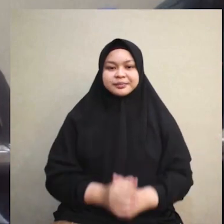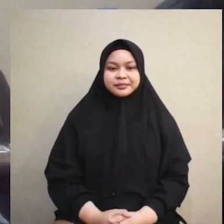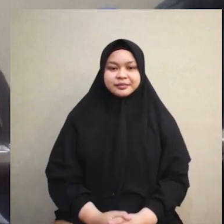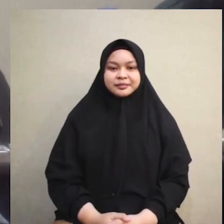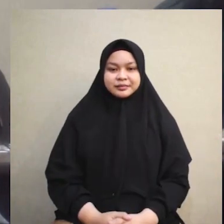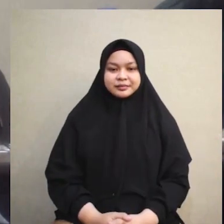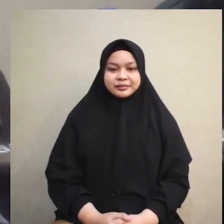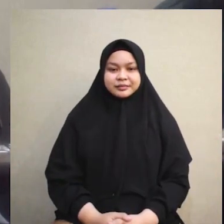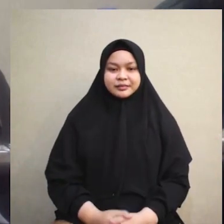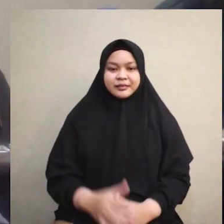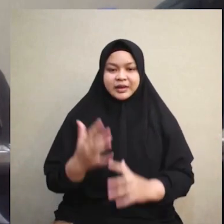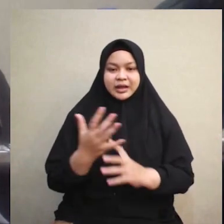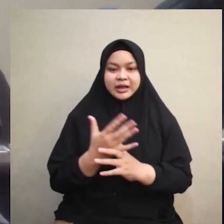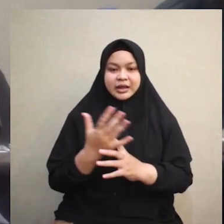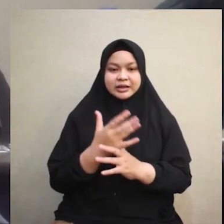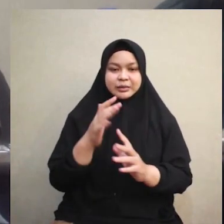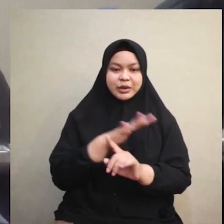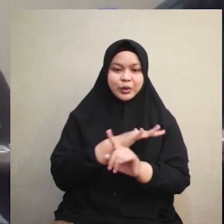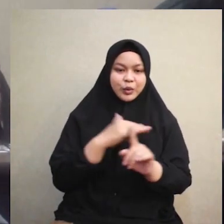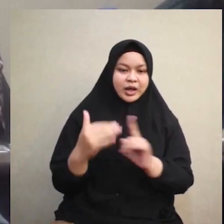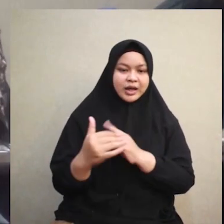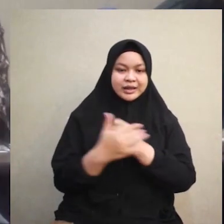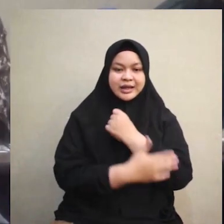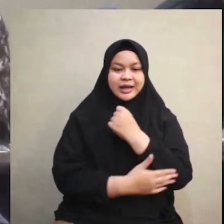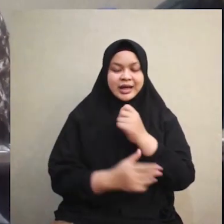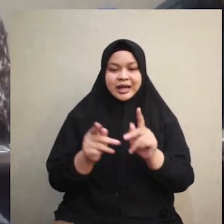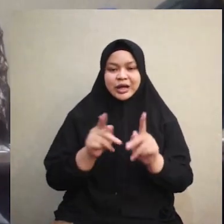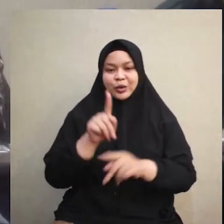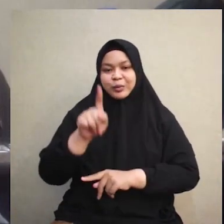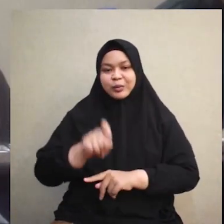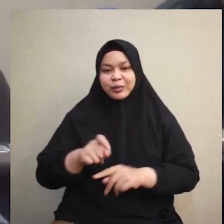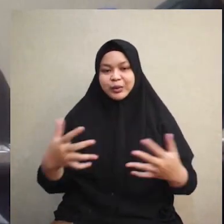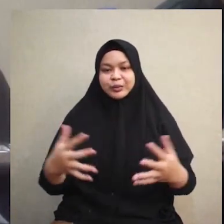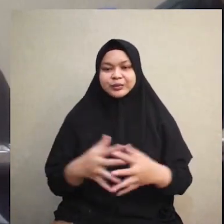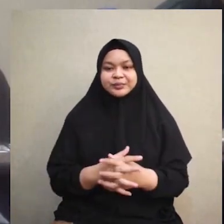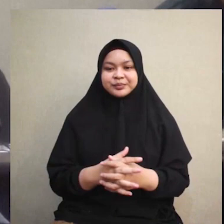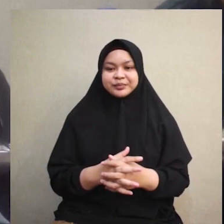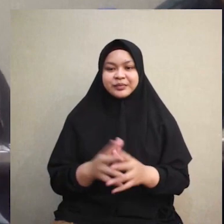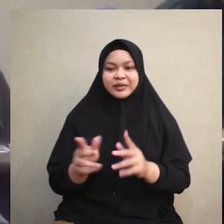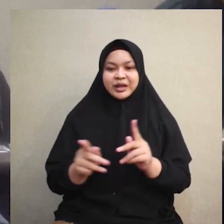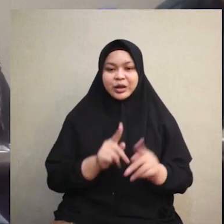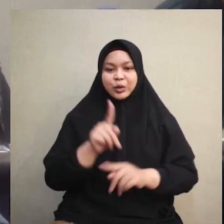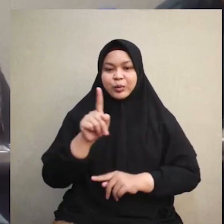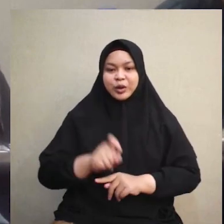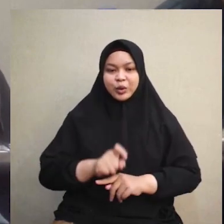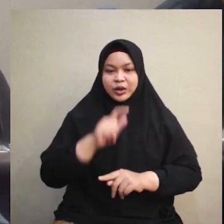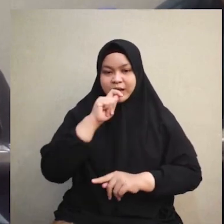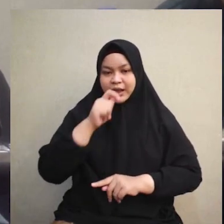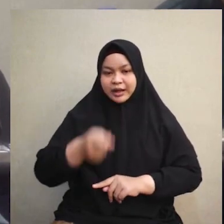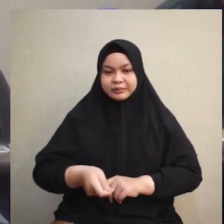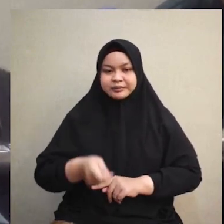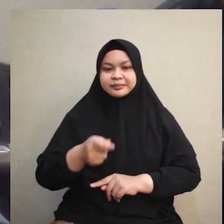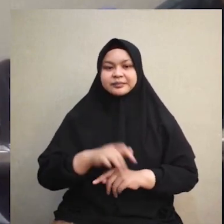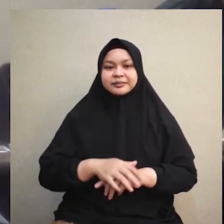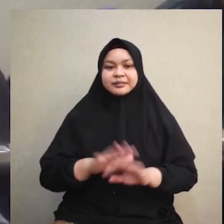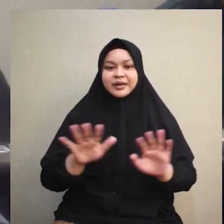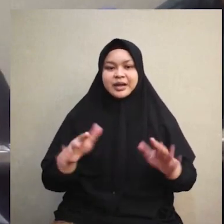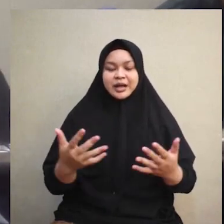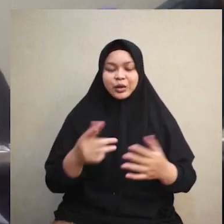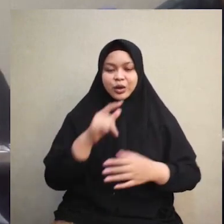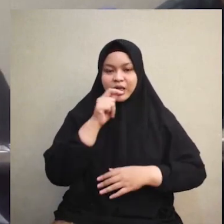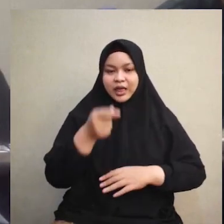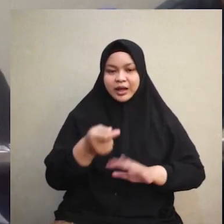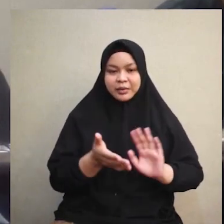dan akses bagi warga negara Jika perlu Jika perlu diklaim atau